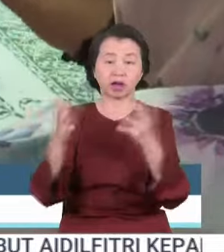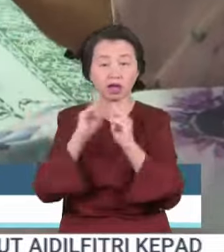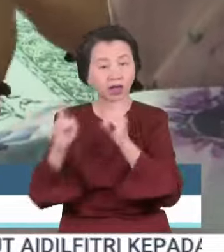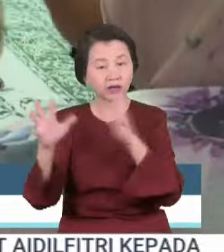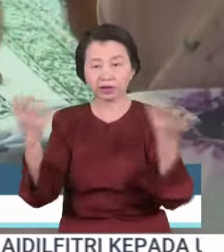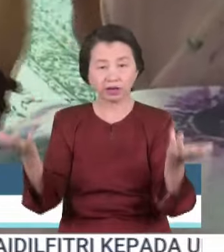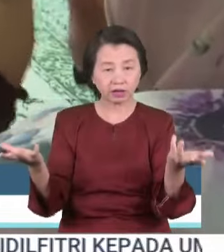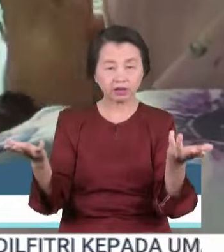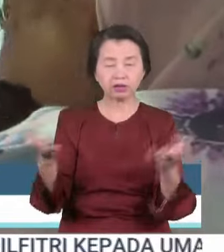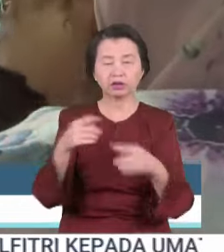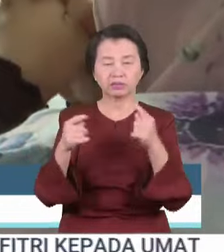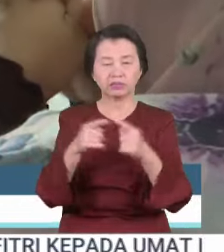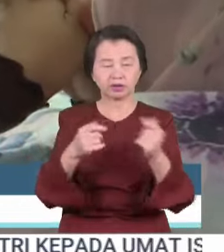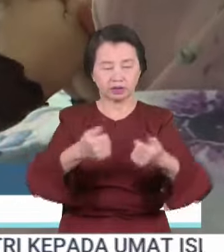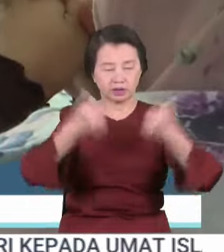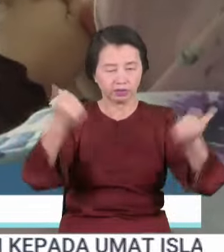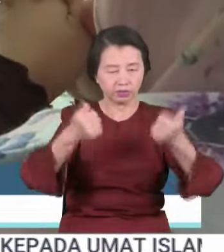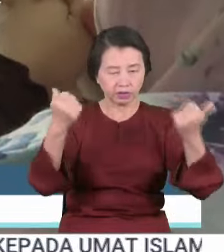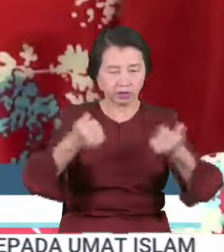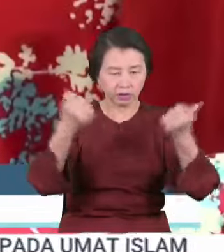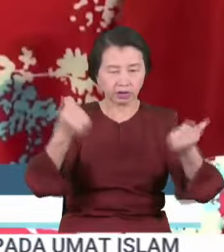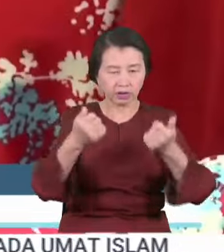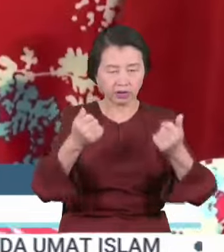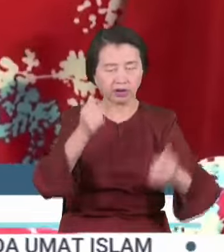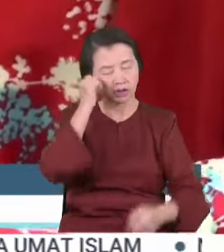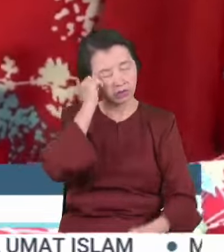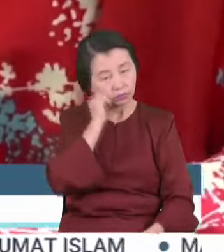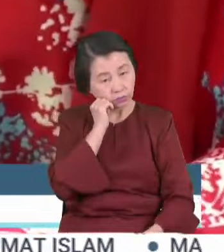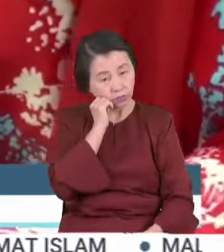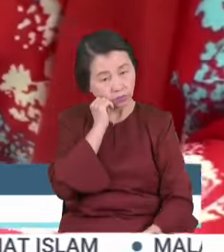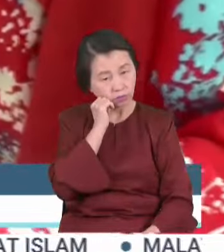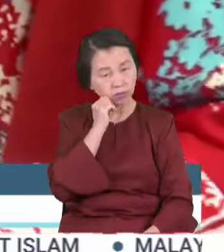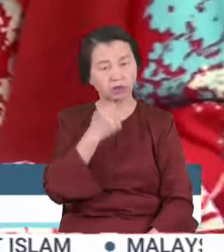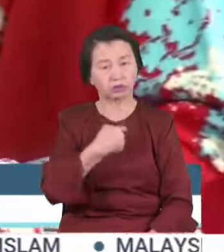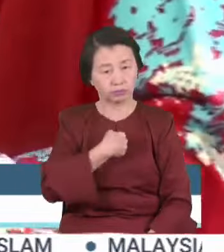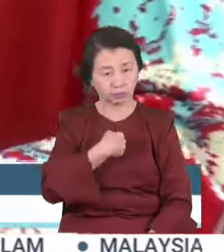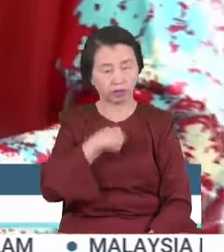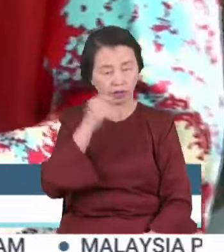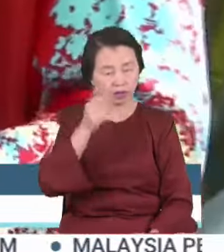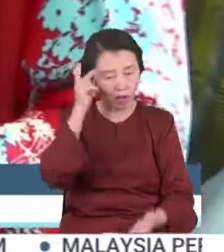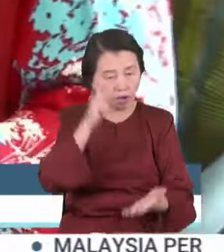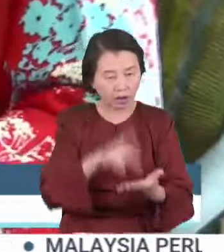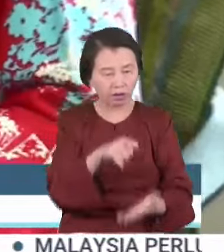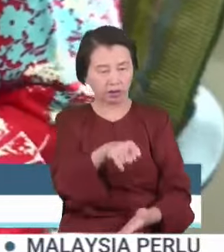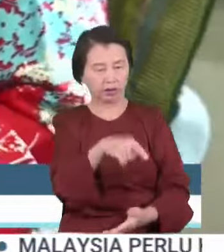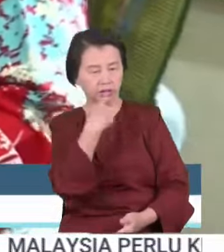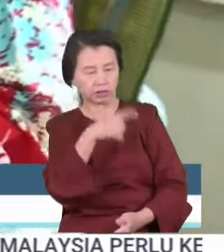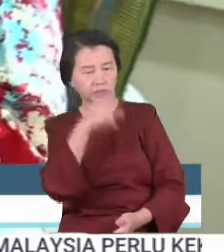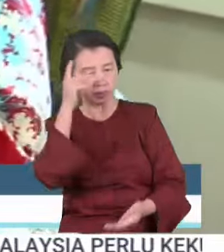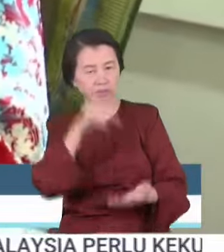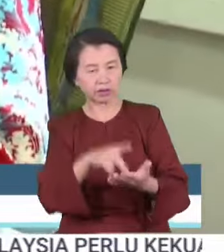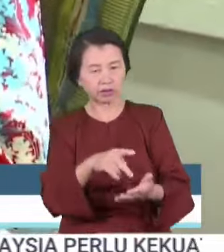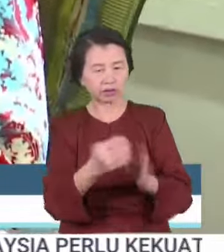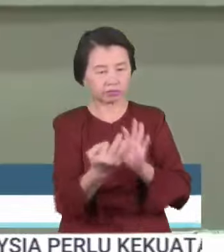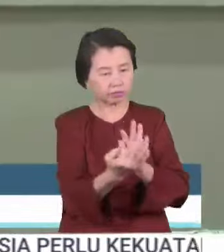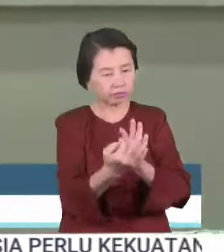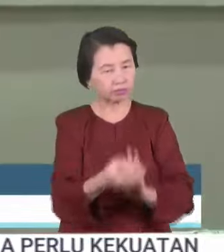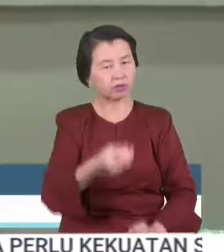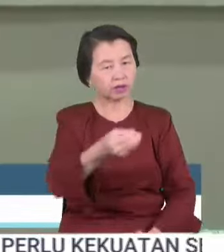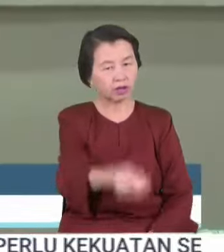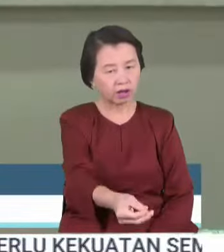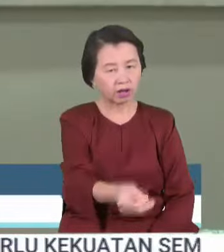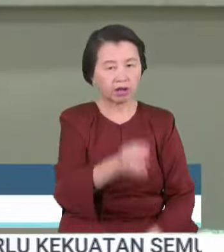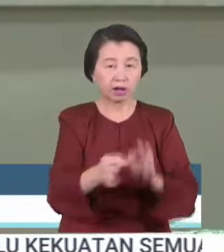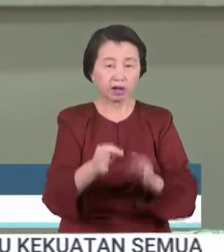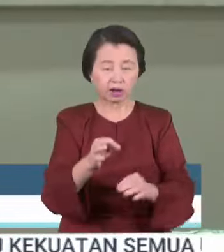raya daripada warga lebih tua, you akan kenal dia siapa. Ini kalau dah masuk ke